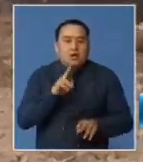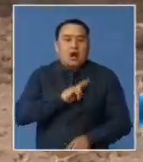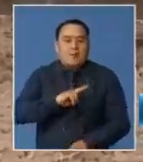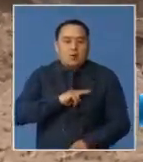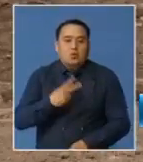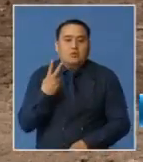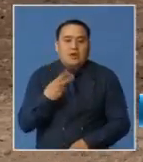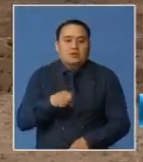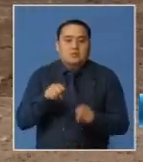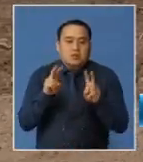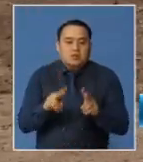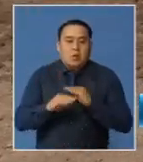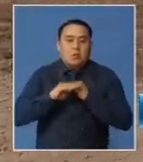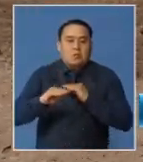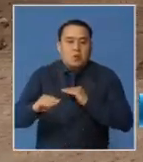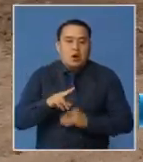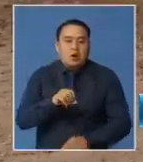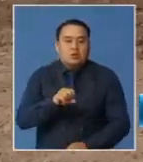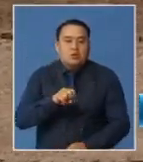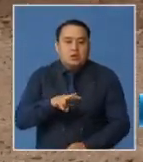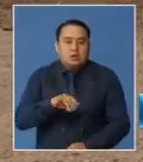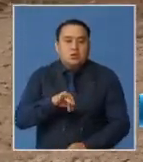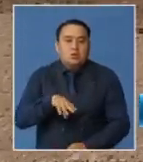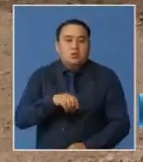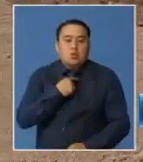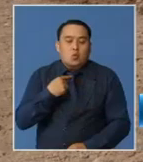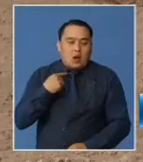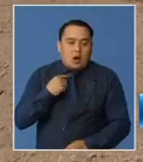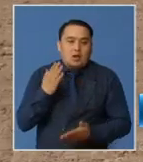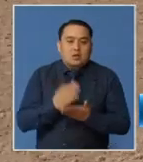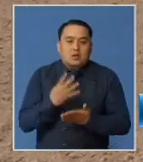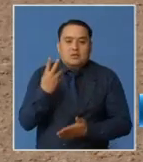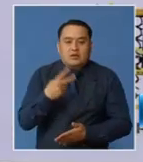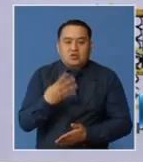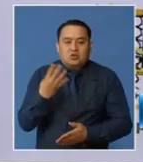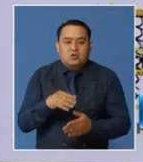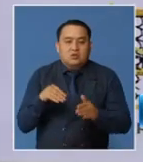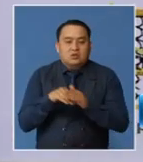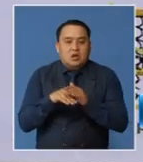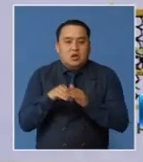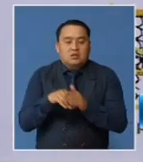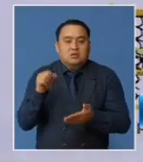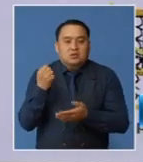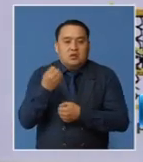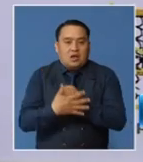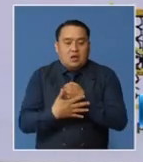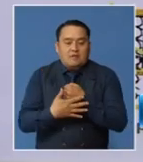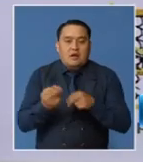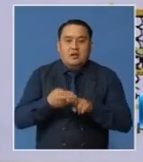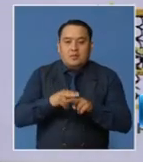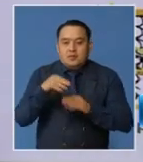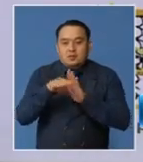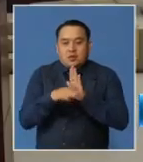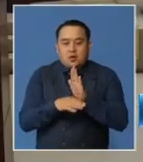2 экспериментальных поля в Каскелении и Талдыкургане. Функционирует 24 сервисно-заготовительных центра. В этом году этот